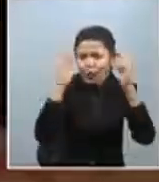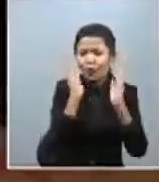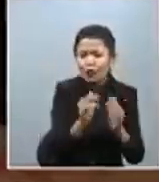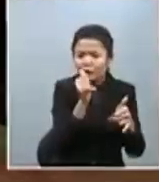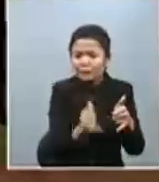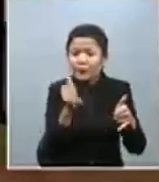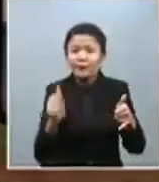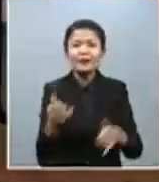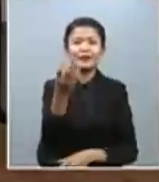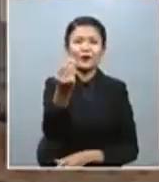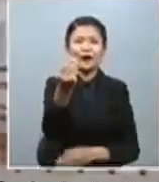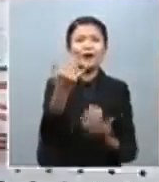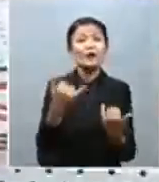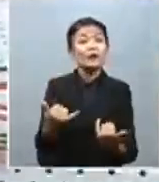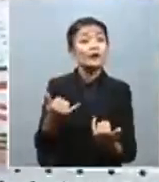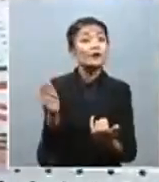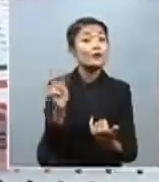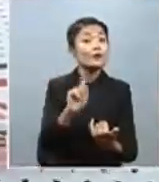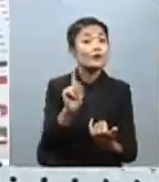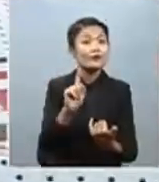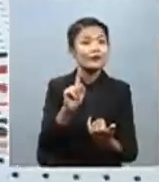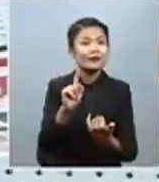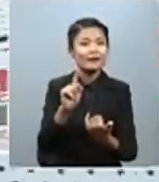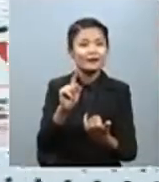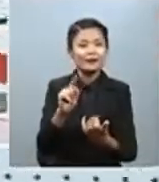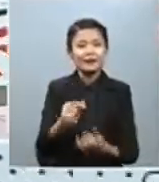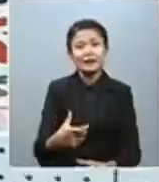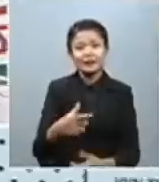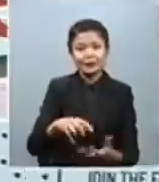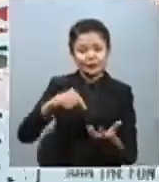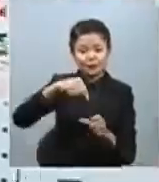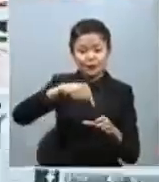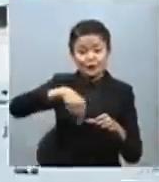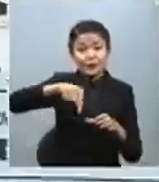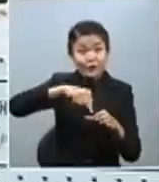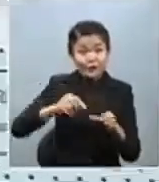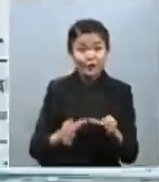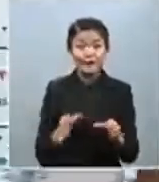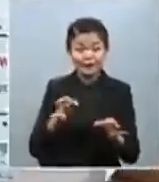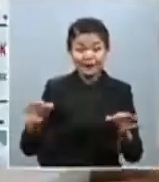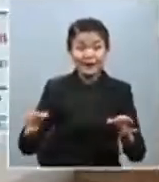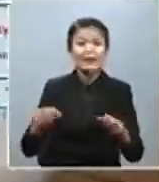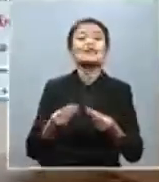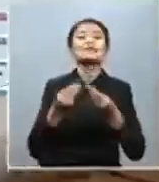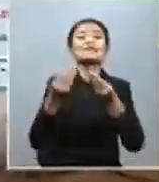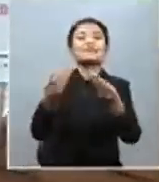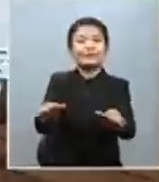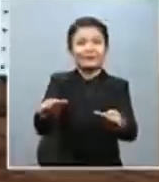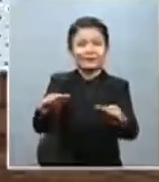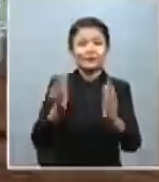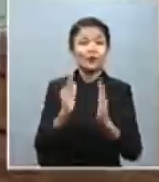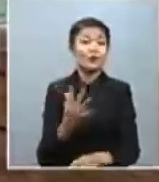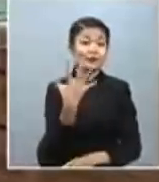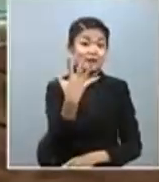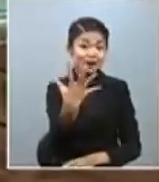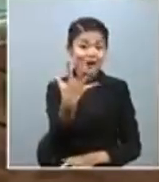ะและวันนี้เป็นวันมงคลก็ต้องหม่ำโดนัทมงคลชัยนิดนิวเยียร์โดนัทจากคริสปี้ครีม5ท่านท่